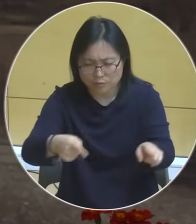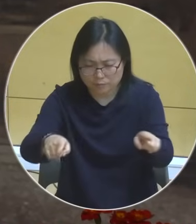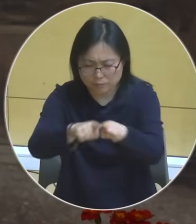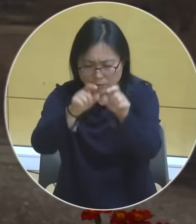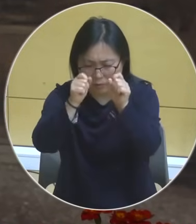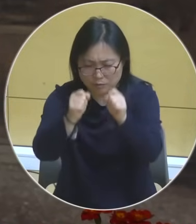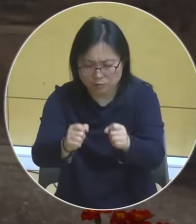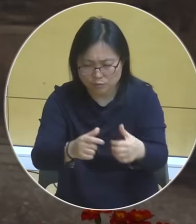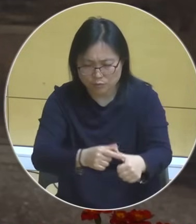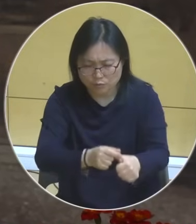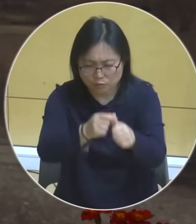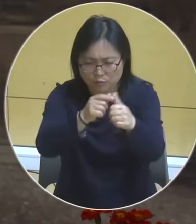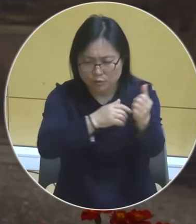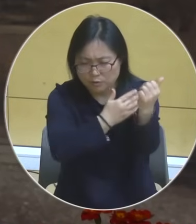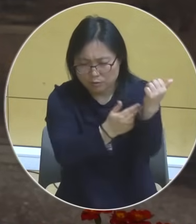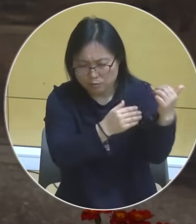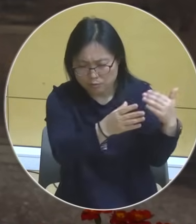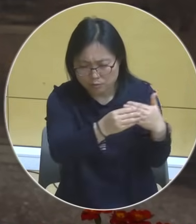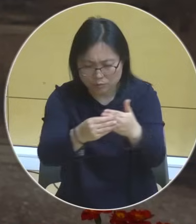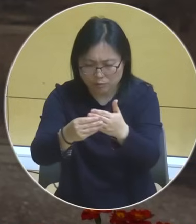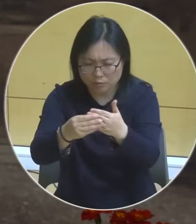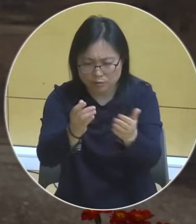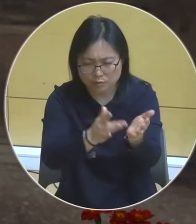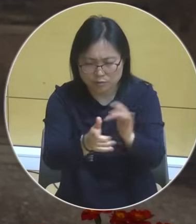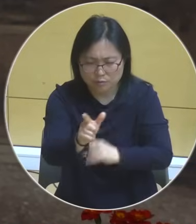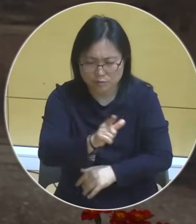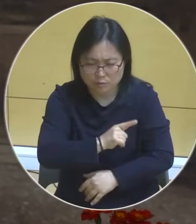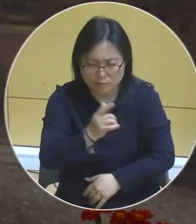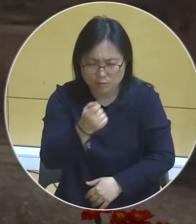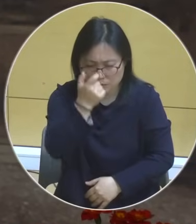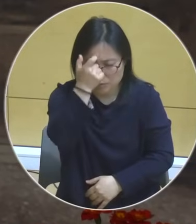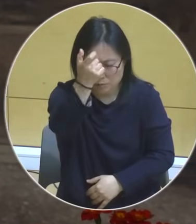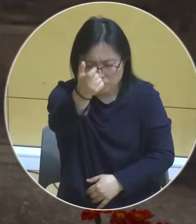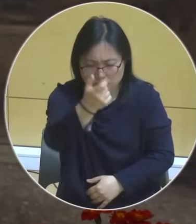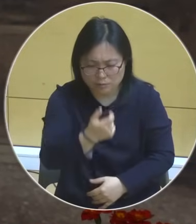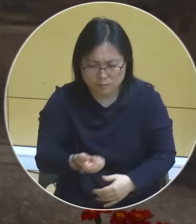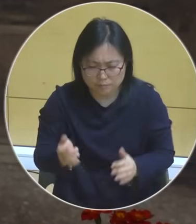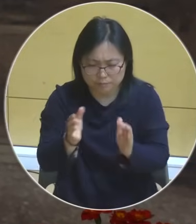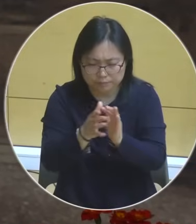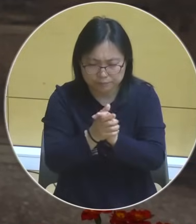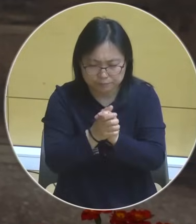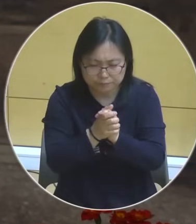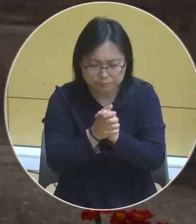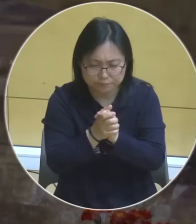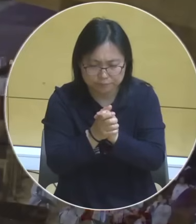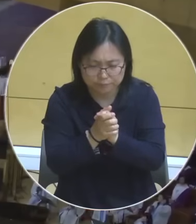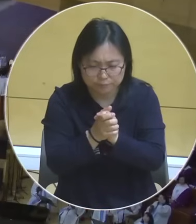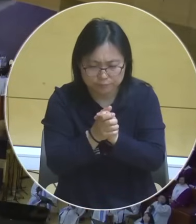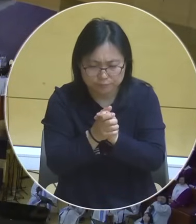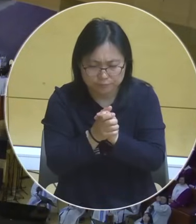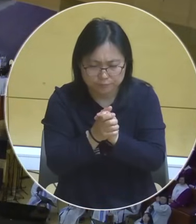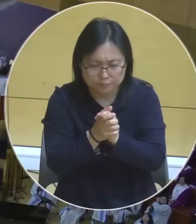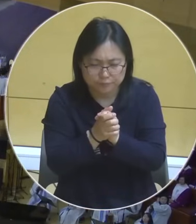하시며 구원의 능력으로 인도하시는 주 예수 그리스도 이름으로 기도를 삼나이다. 아멘.